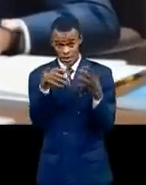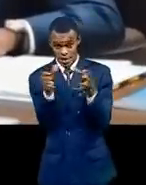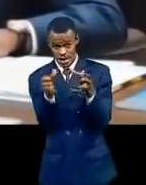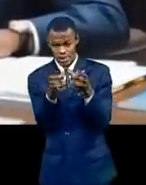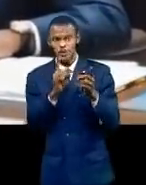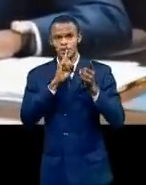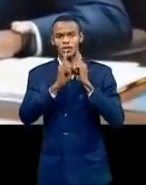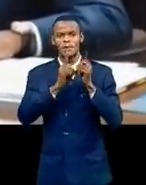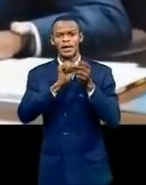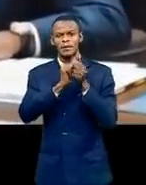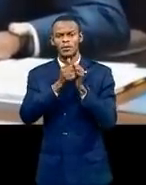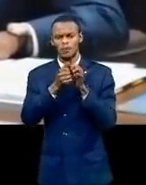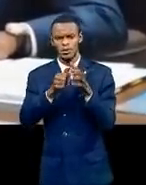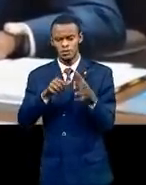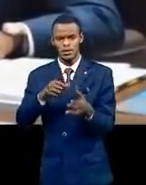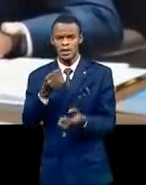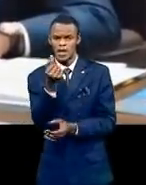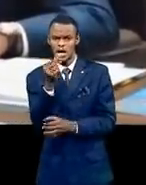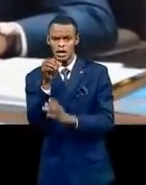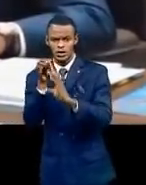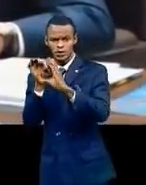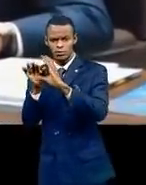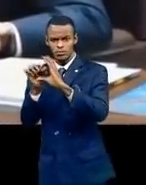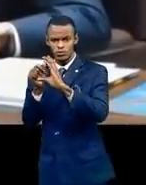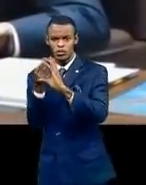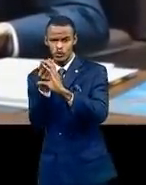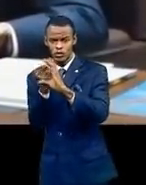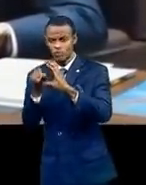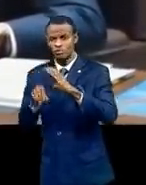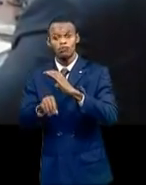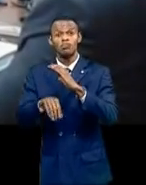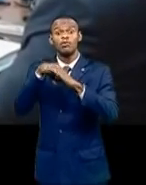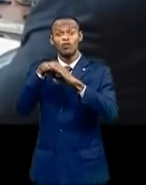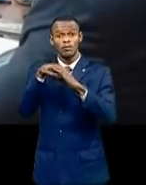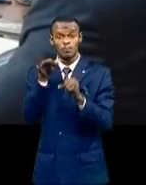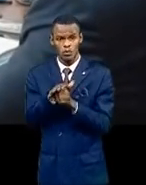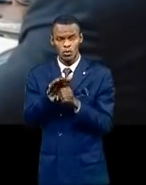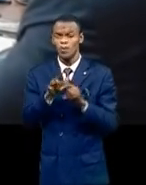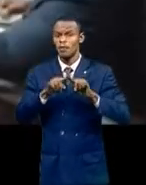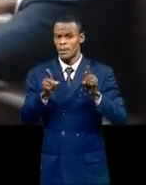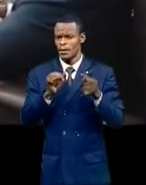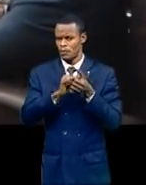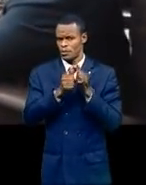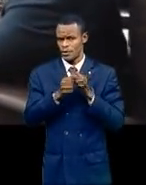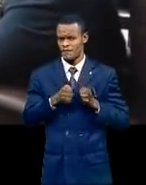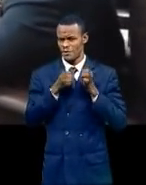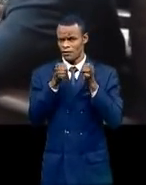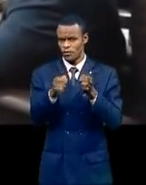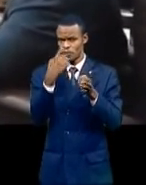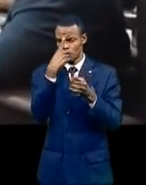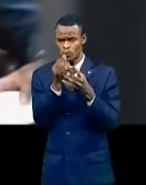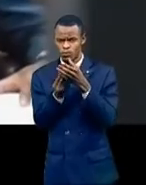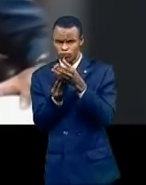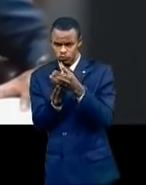progression dans la qualité des recettes. Toutefois, des efforts devraient être redoublés dans la qualité de la dépense en